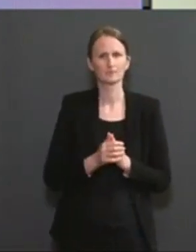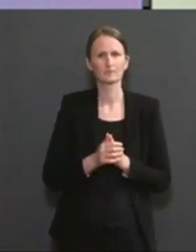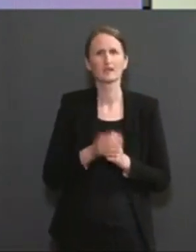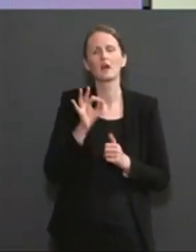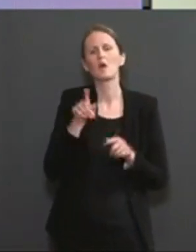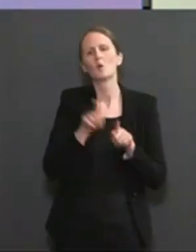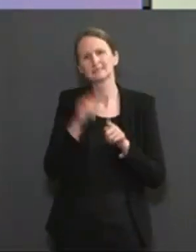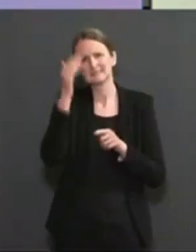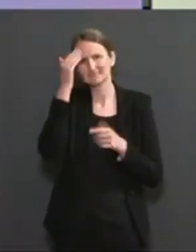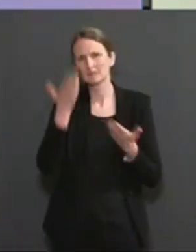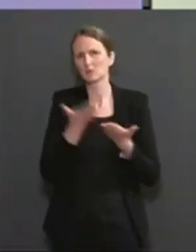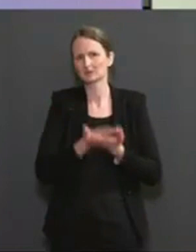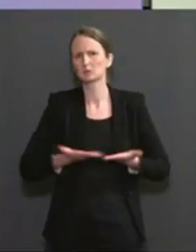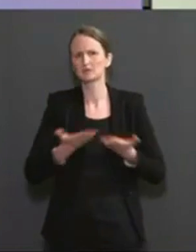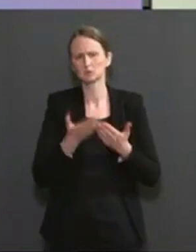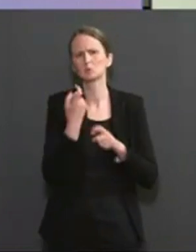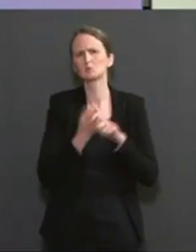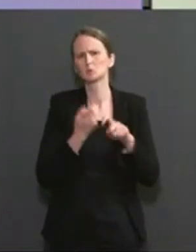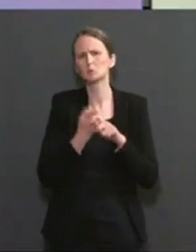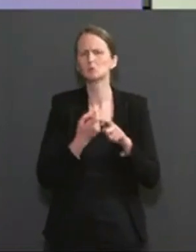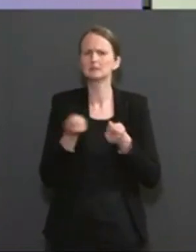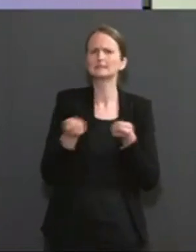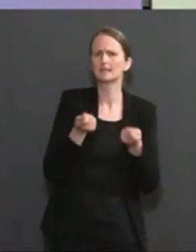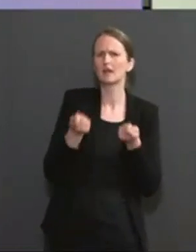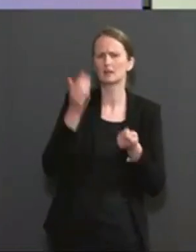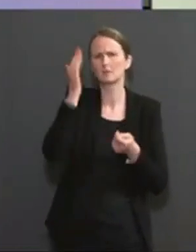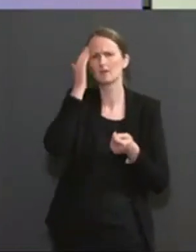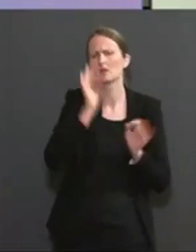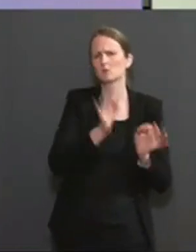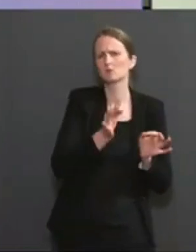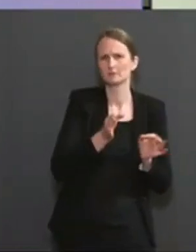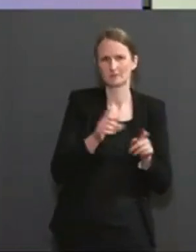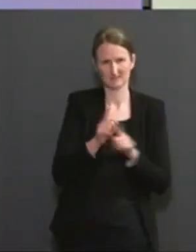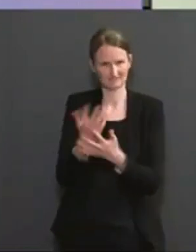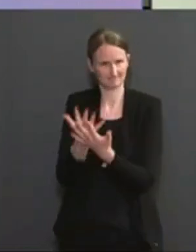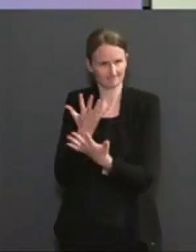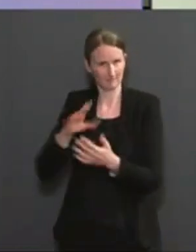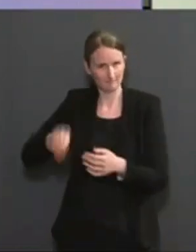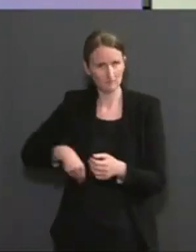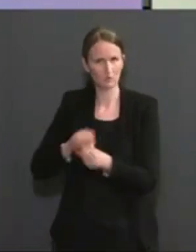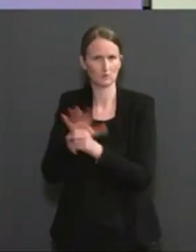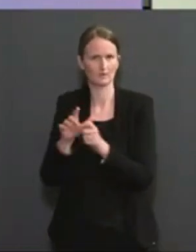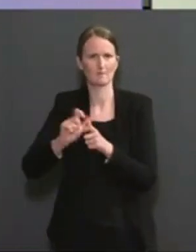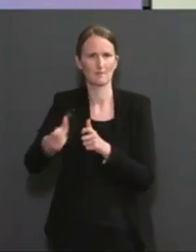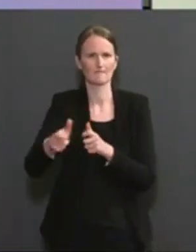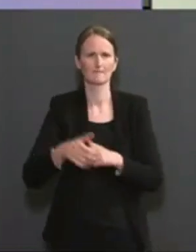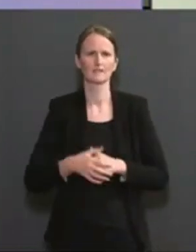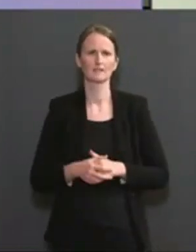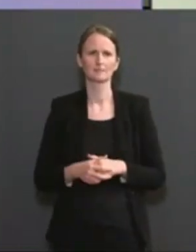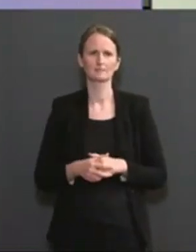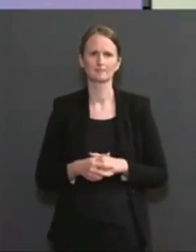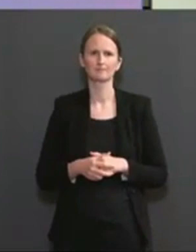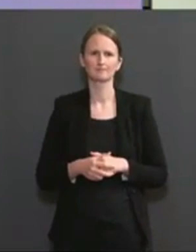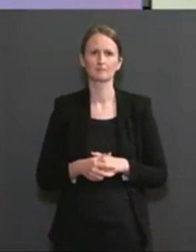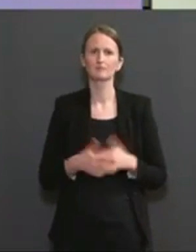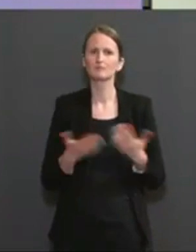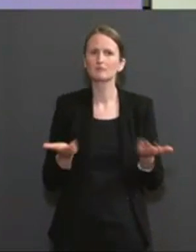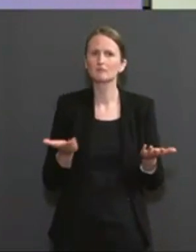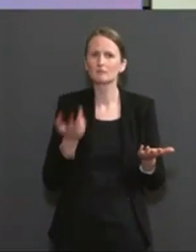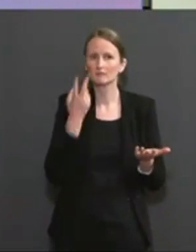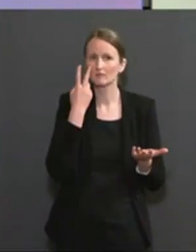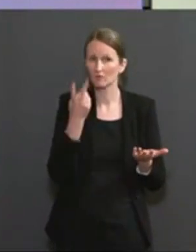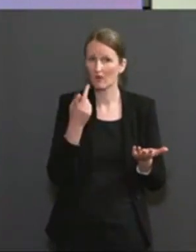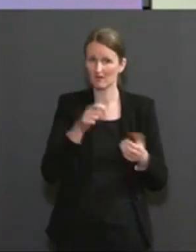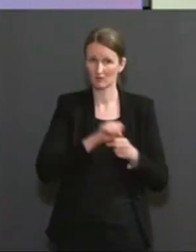actuellement. Ce qui est clair, c'est que le virus a disparu de l'organisme. Ce type de virus ne peut pas rester vivant dans